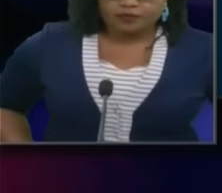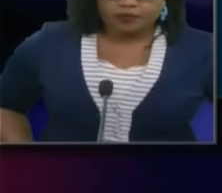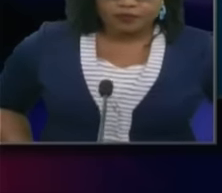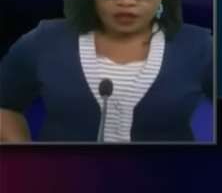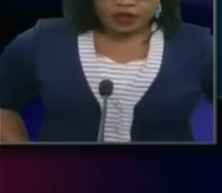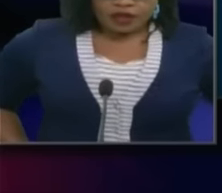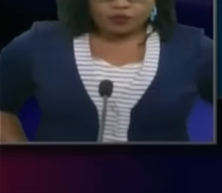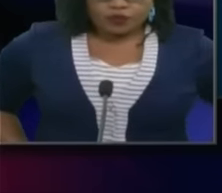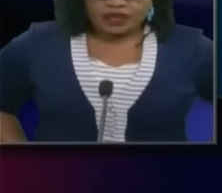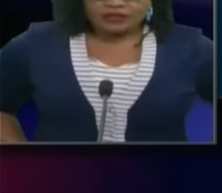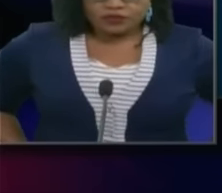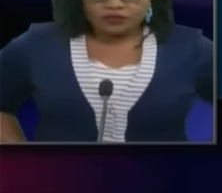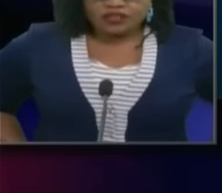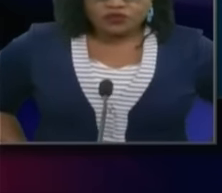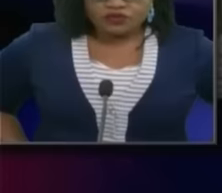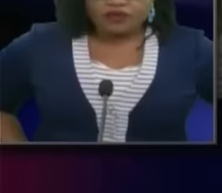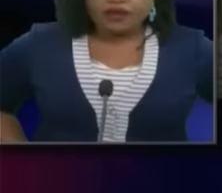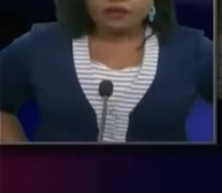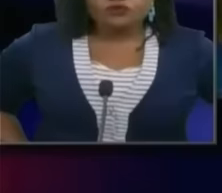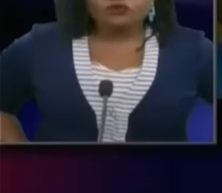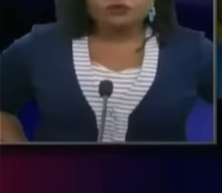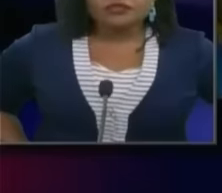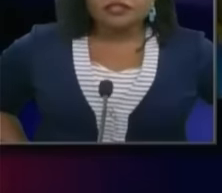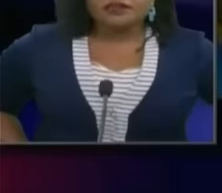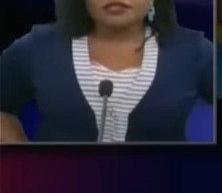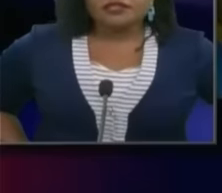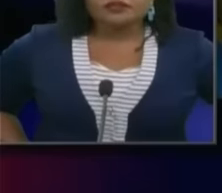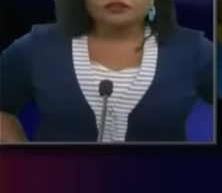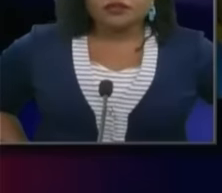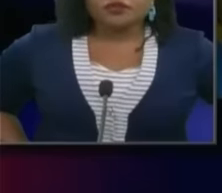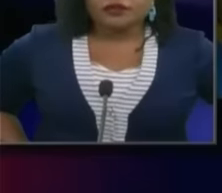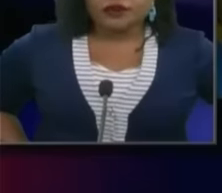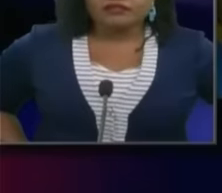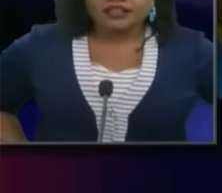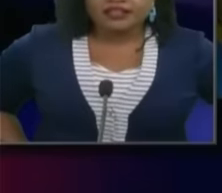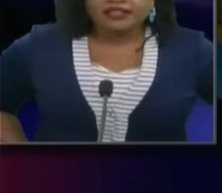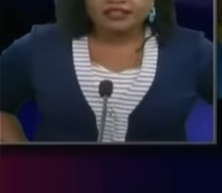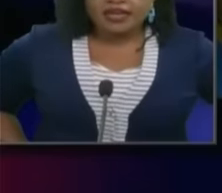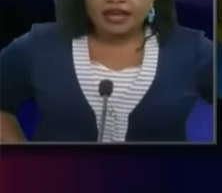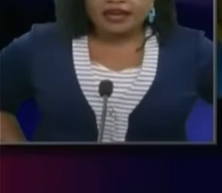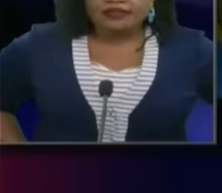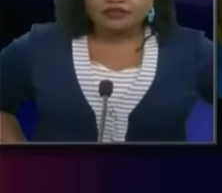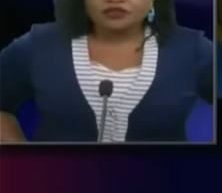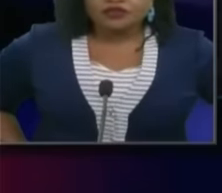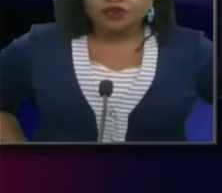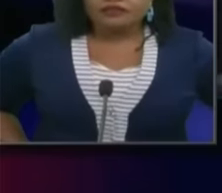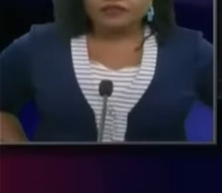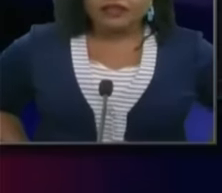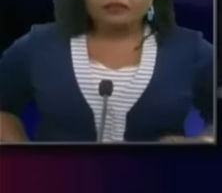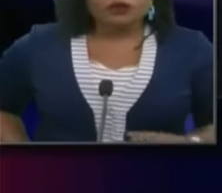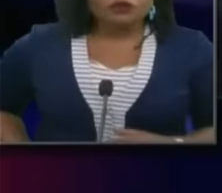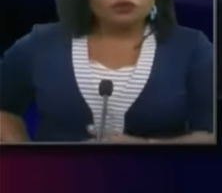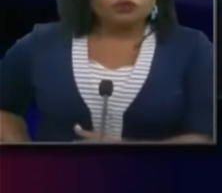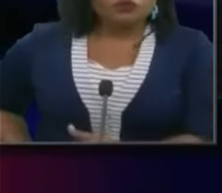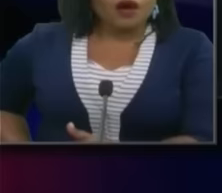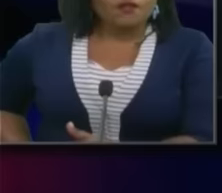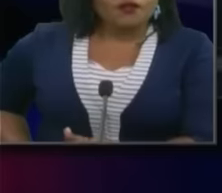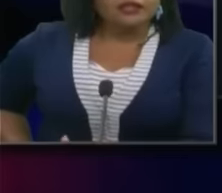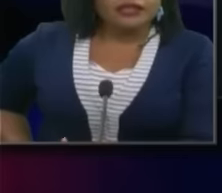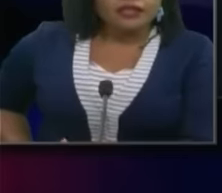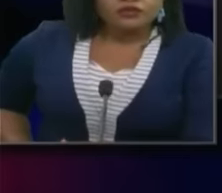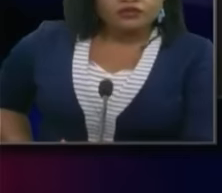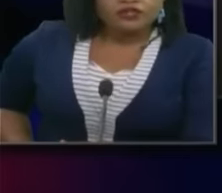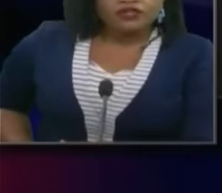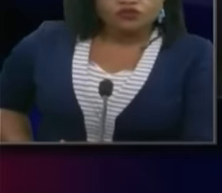handicap. Et puis la 118e réunion du Conseil des ministres tenue hier vendredi à la Cité de l'Union africaine, entre autres points